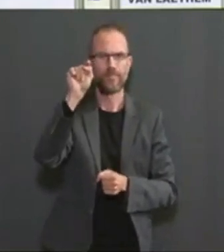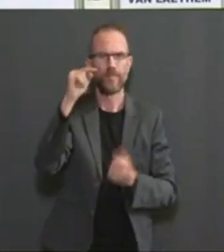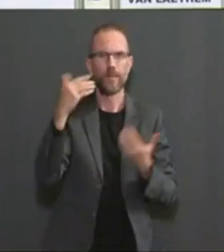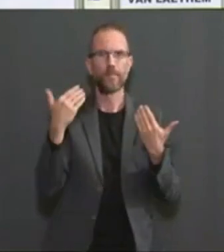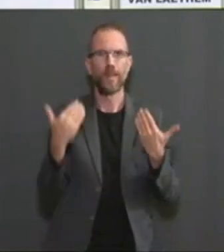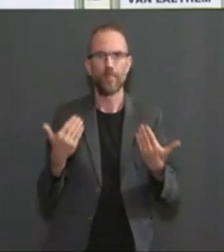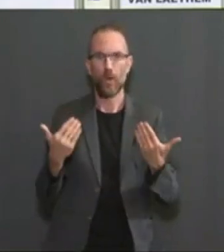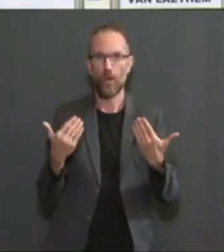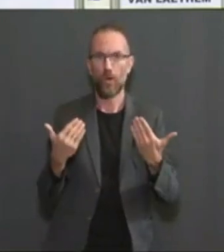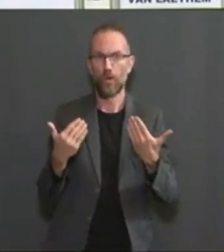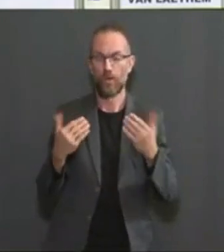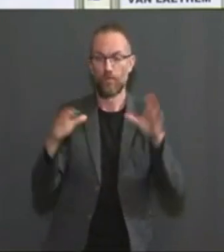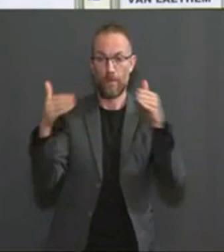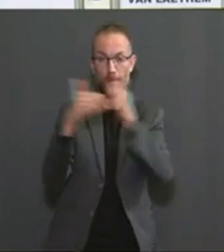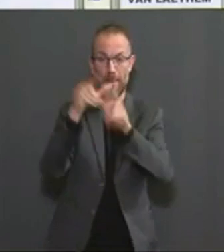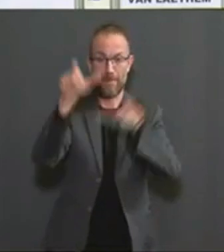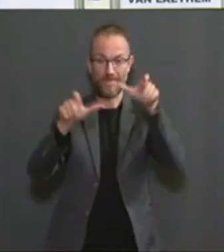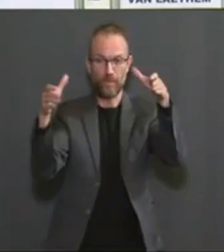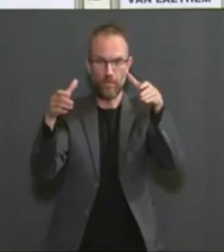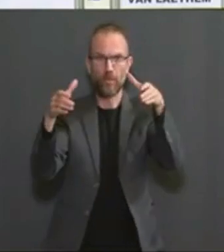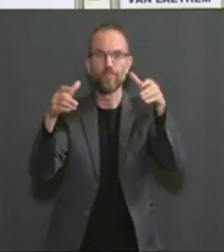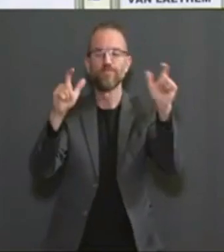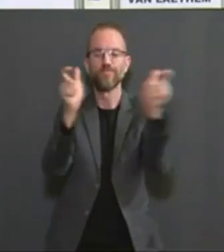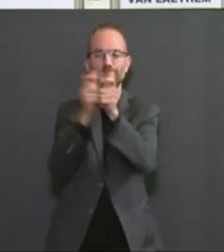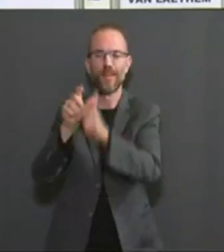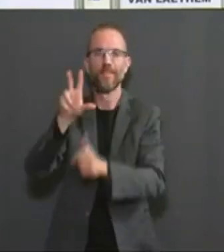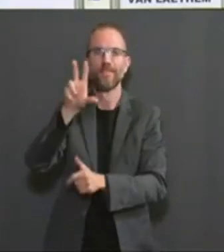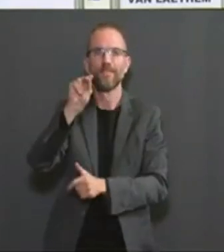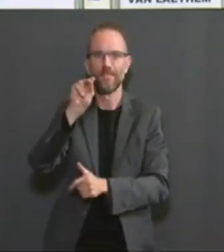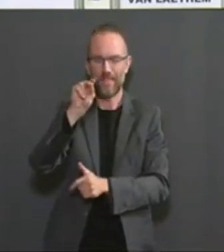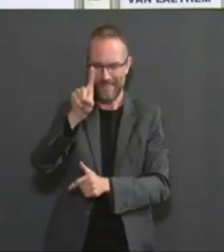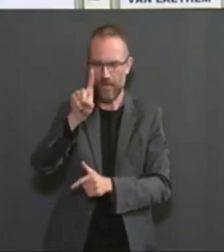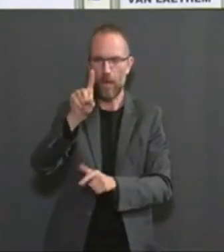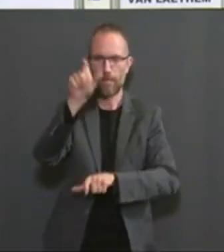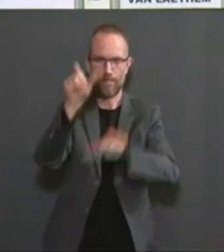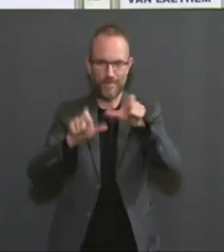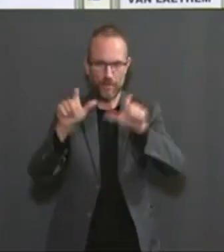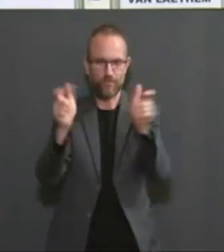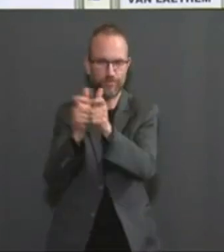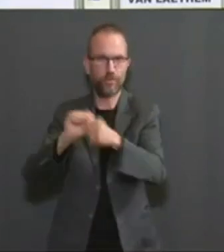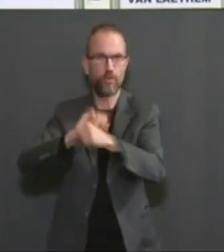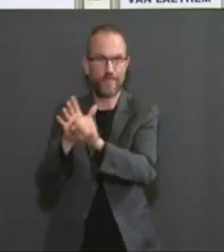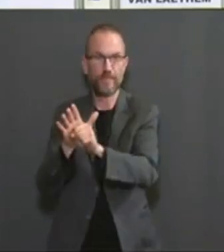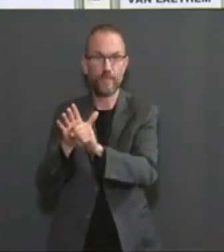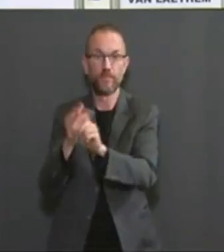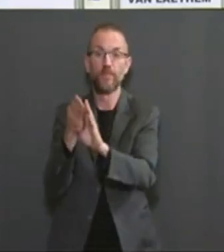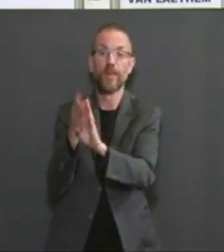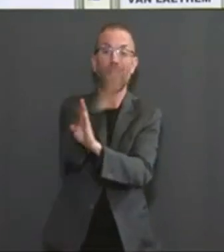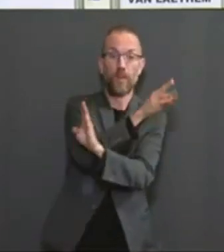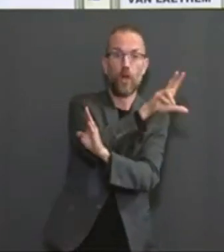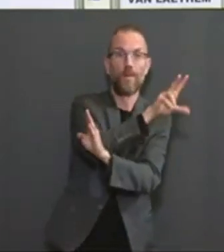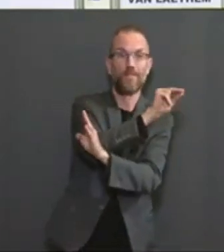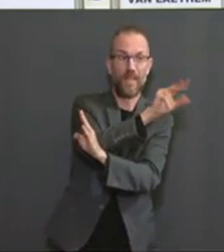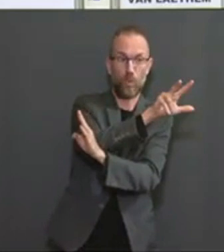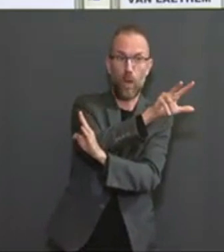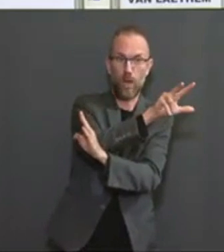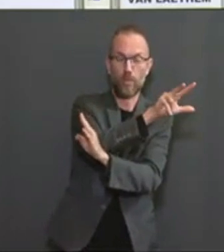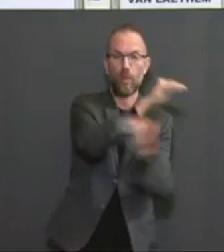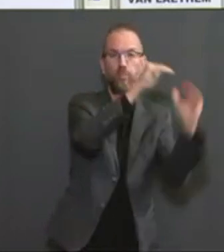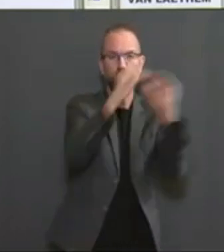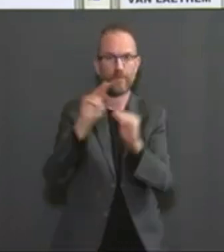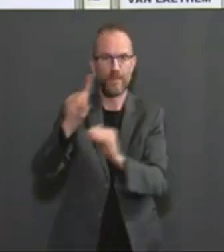21 contaminations par 1000 résidents, et on vient de 23. En Wallonie, on est à 29 et on vient